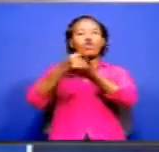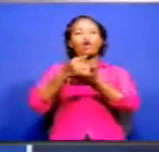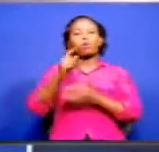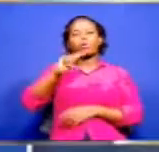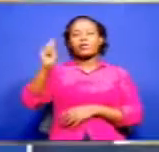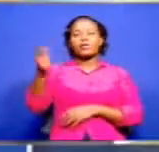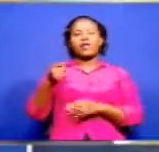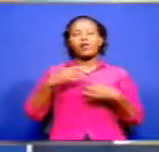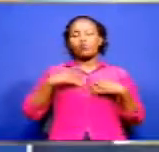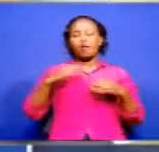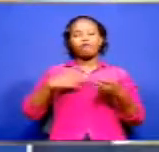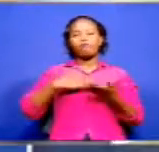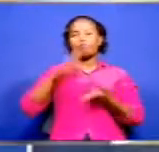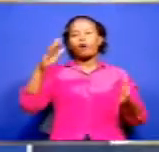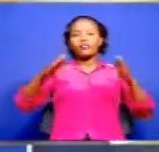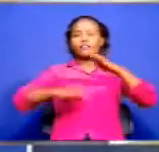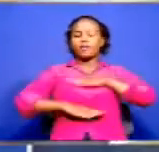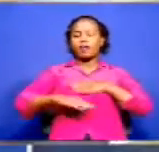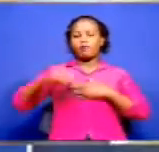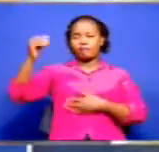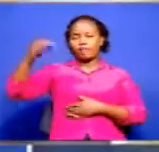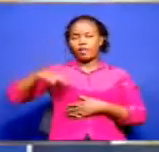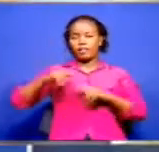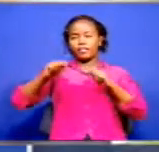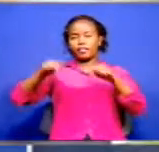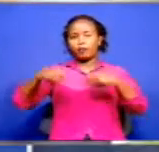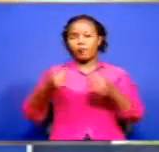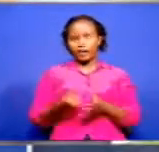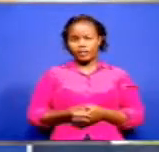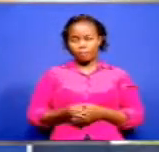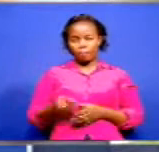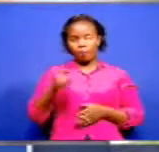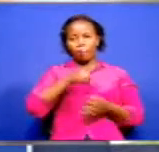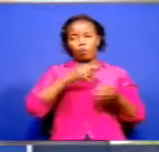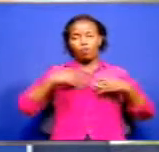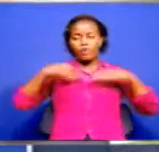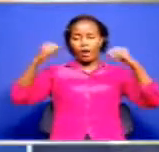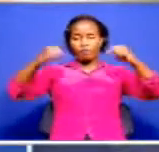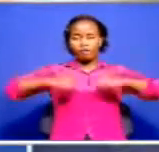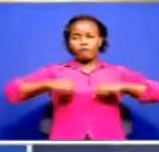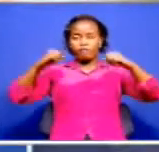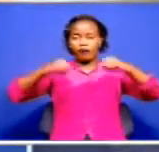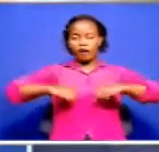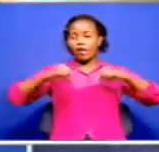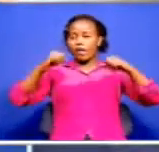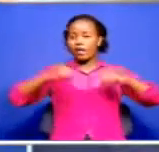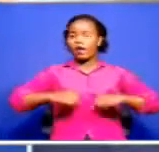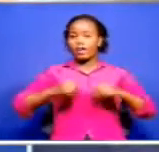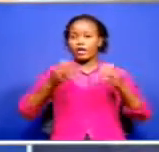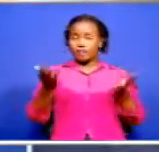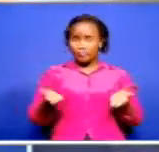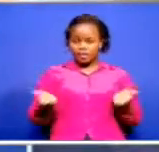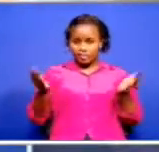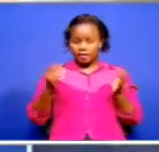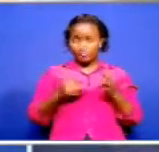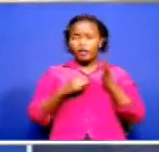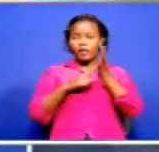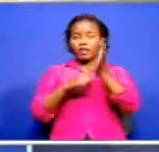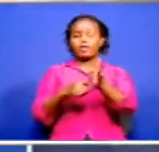energy demand. Tumekubaliana pia ya kwamba na tumeweka mkataba haswa ya